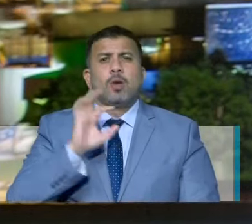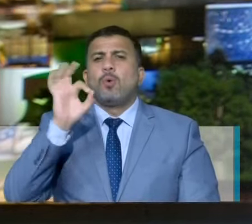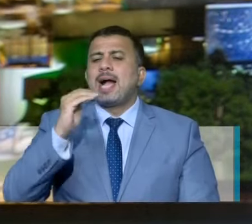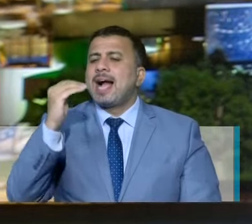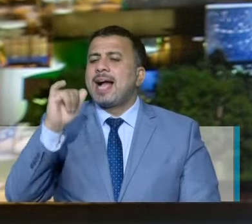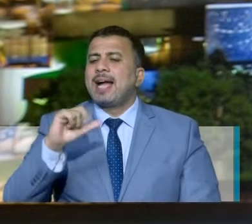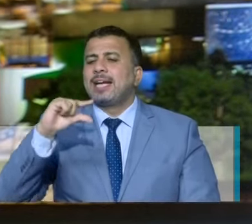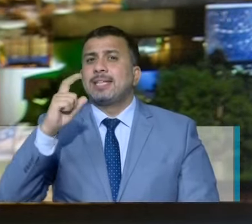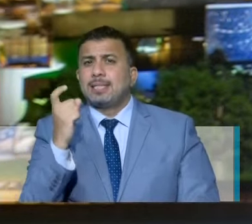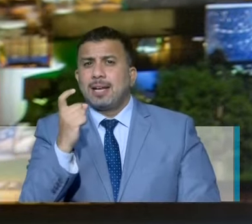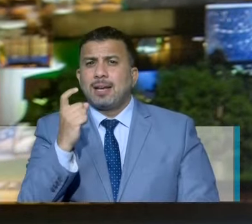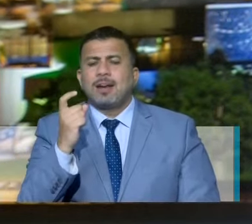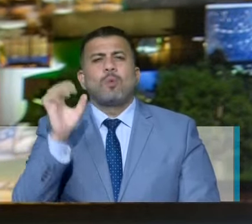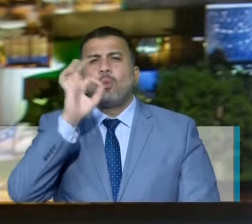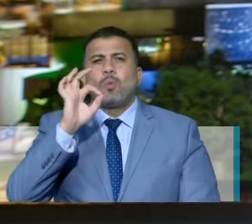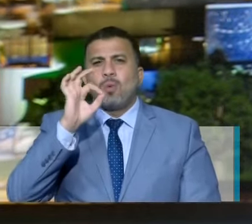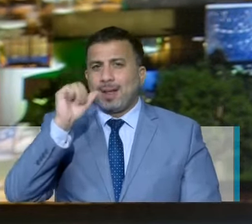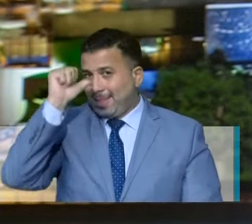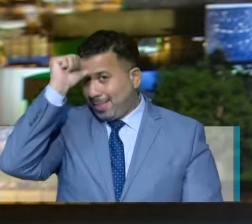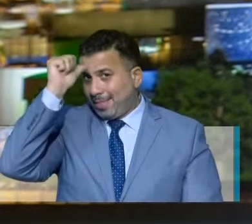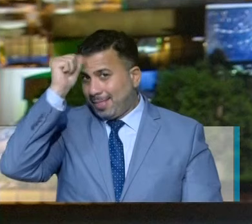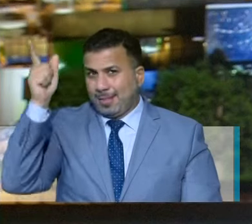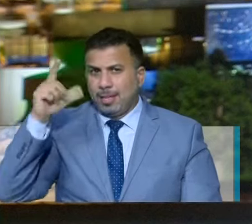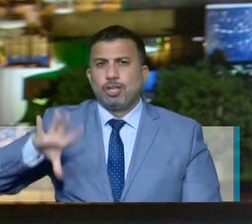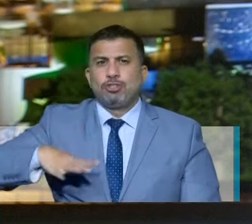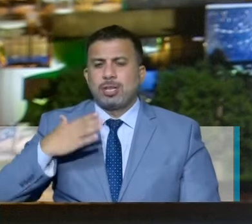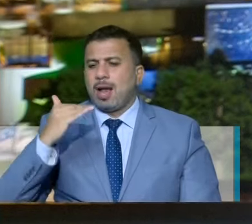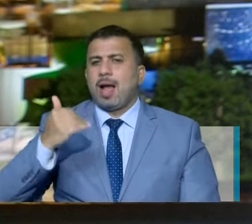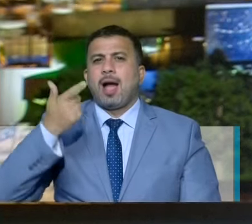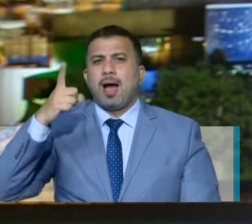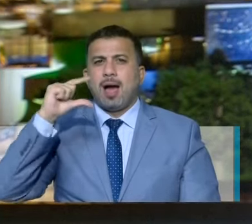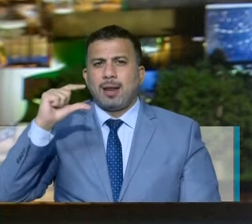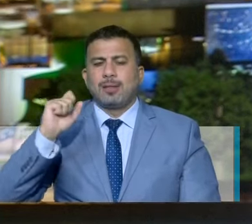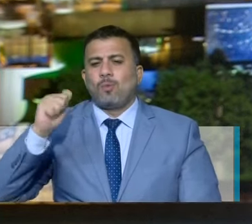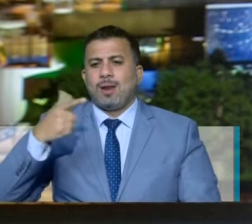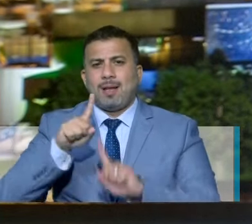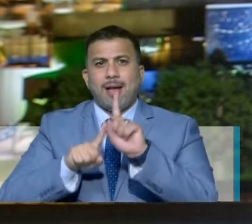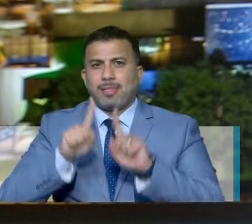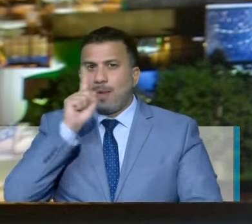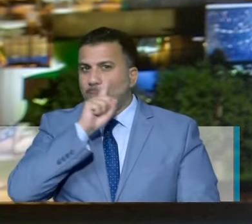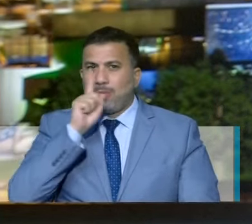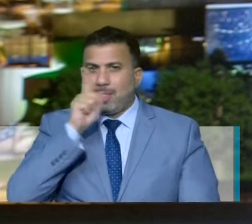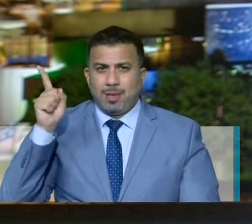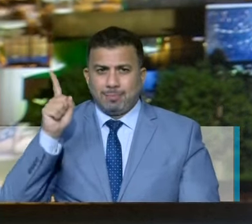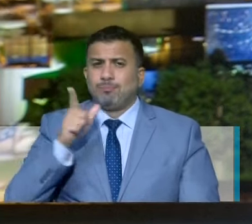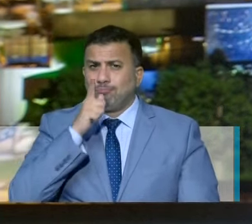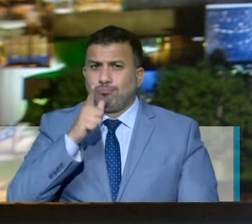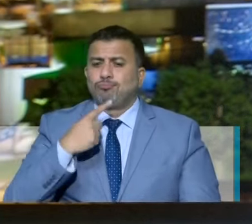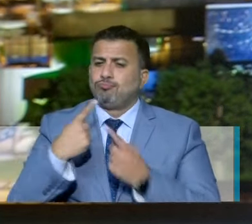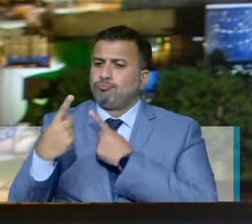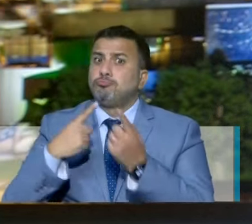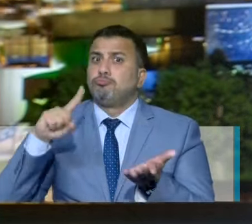في قصر حيدراباد نيو دلهي اجر سمو الشيخ خالد بن محمد بن زايد ال نهيان ولي عهد ابو ظبي محادثات